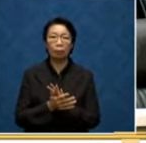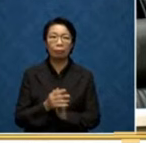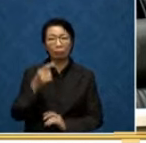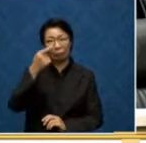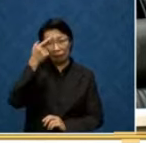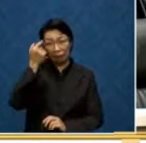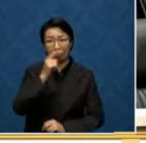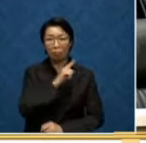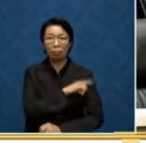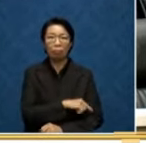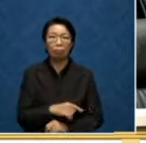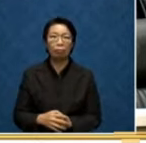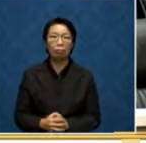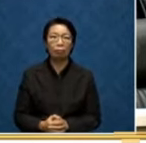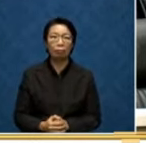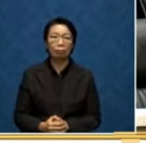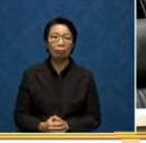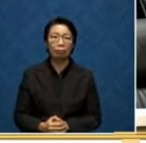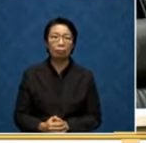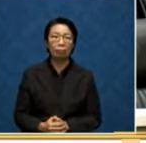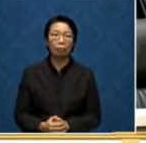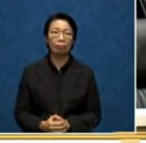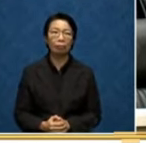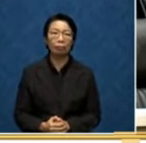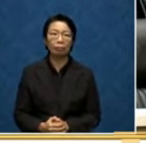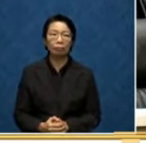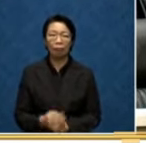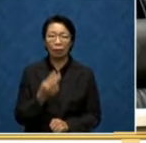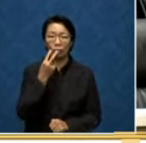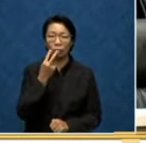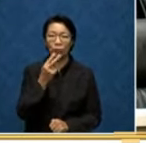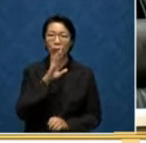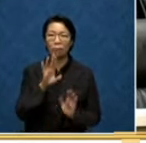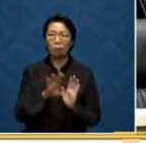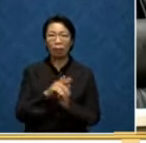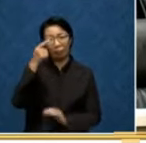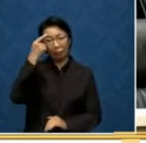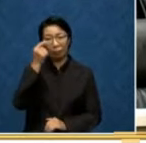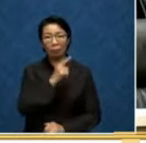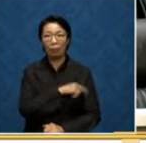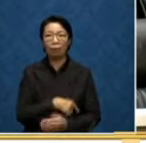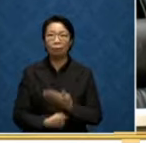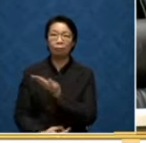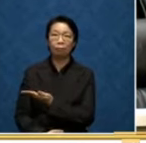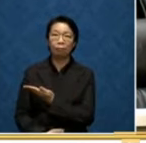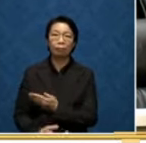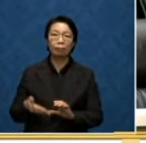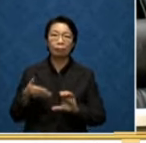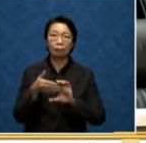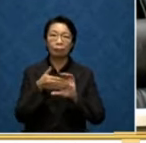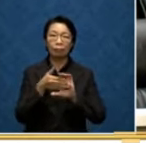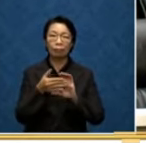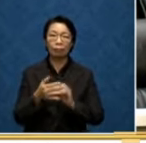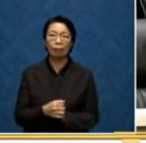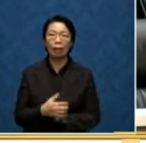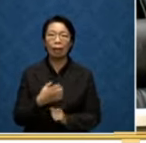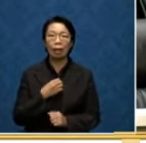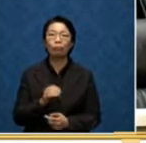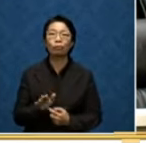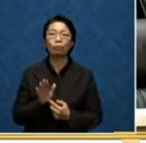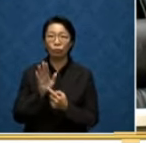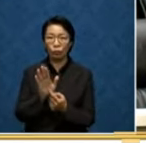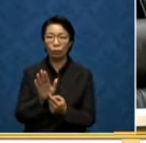ว่าขาวดำมันเป็นยังไงนะครับนั่นก็คือสะท้อนในสิ่ง